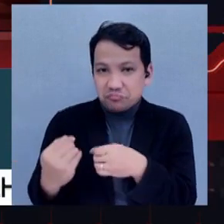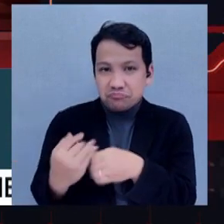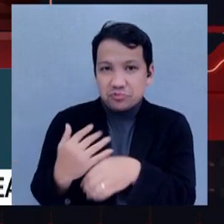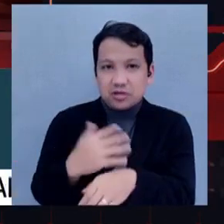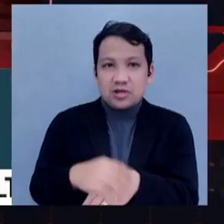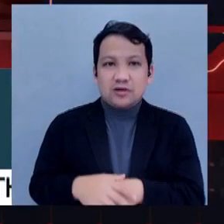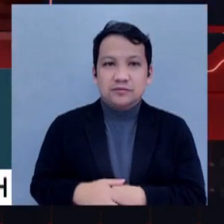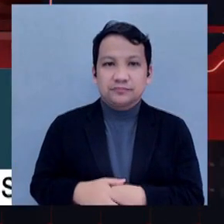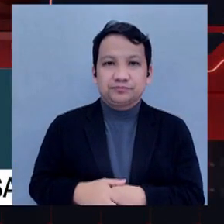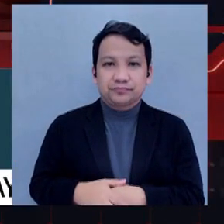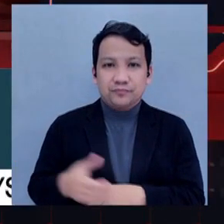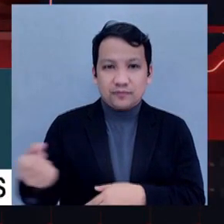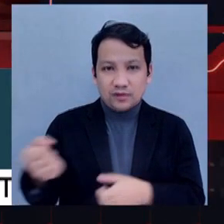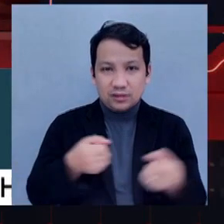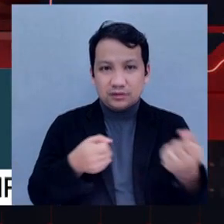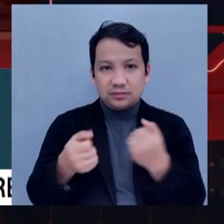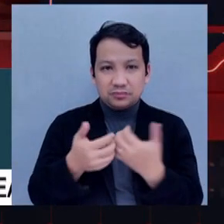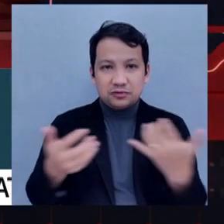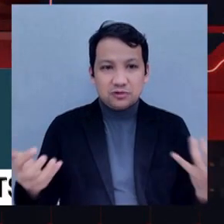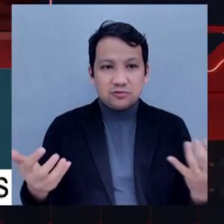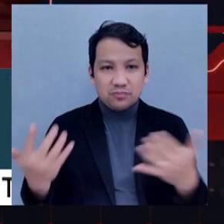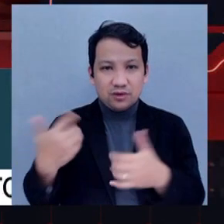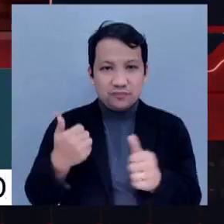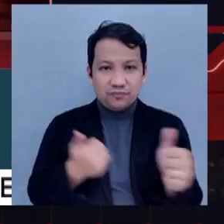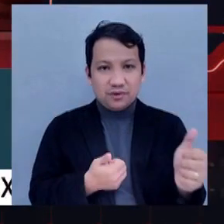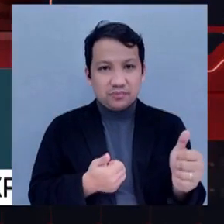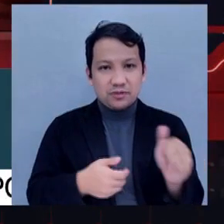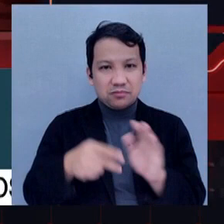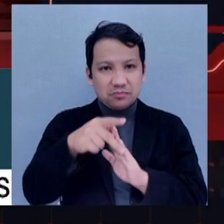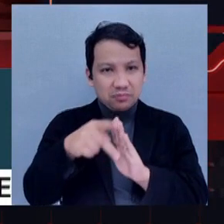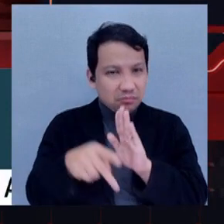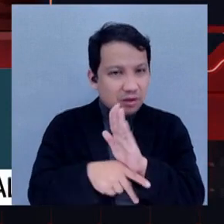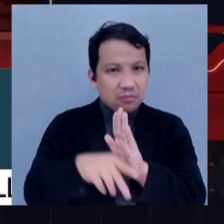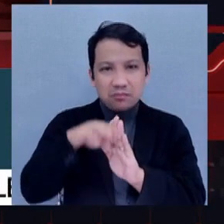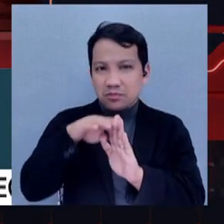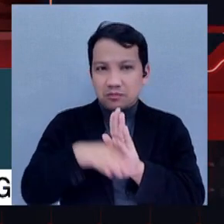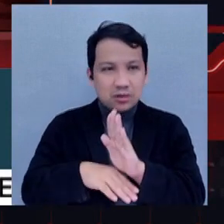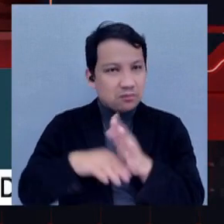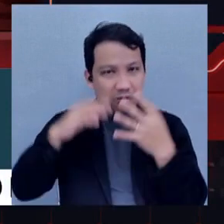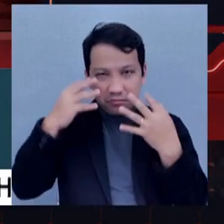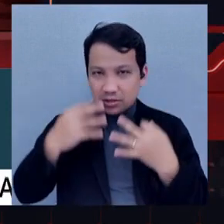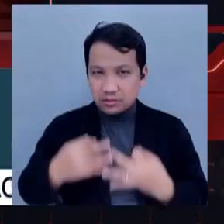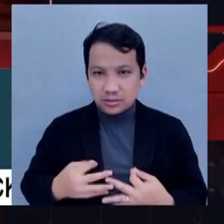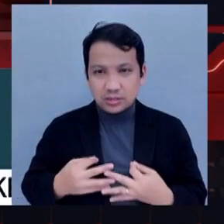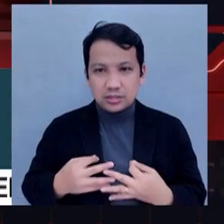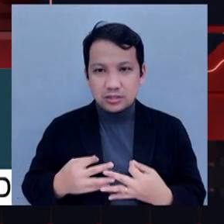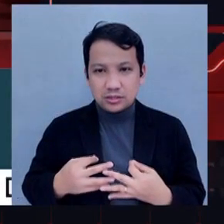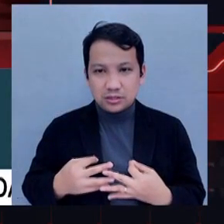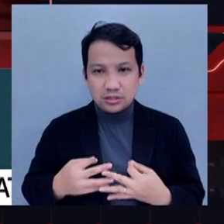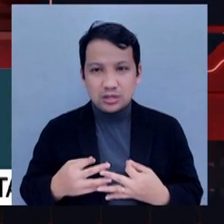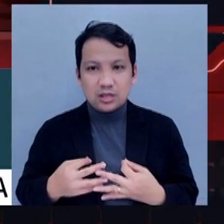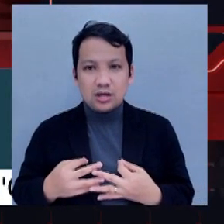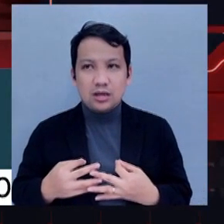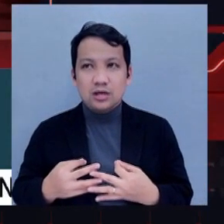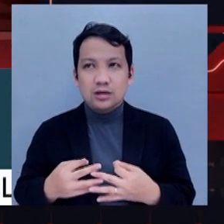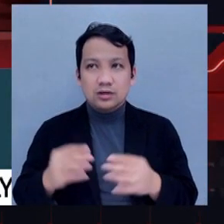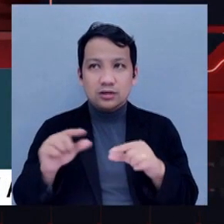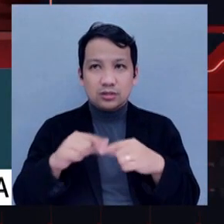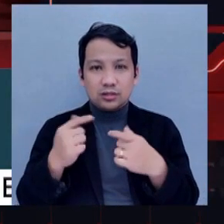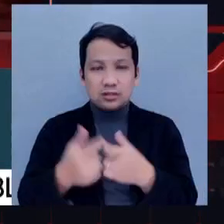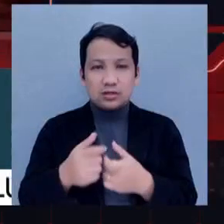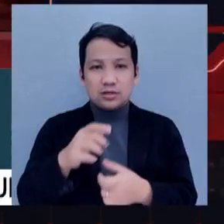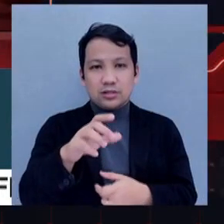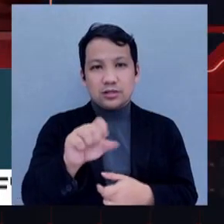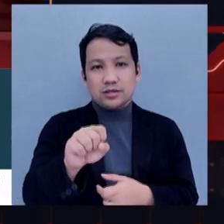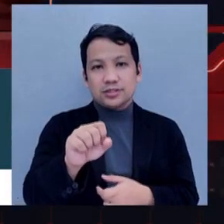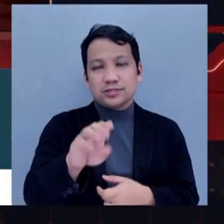to get adherence, no, ng mga policies, lahat ng mga decision making ng SBSI ay hindi